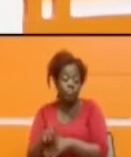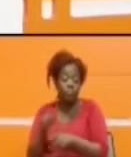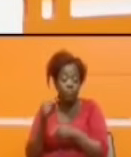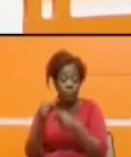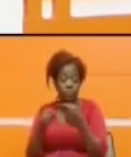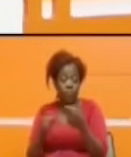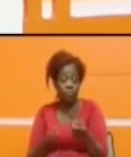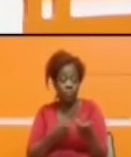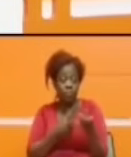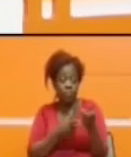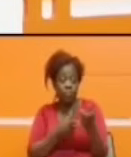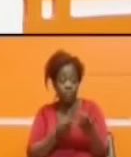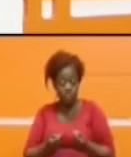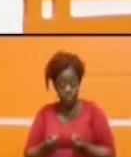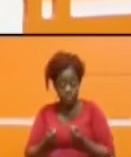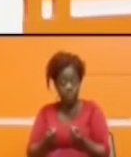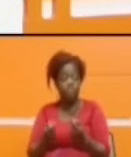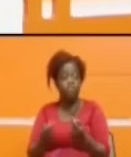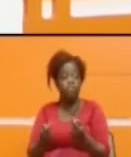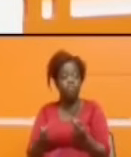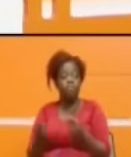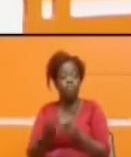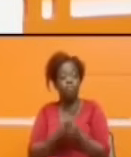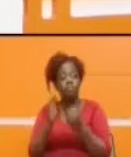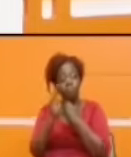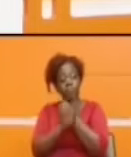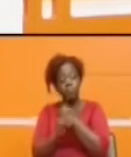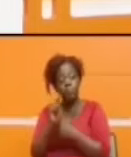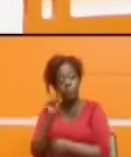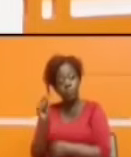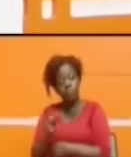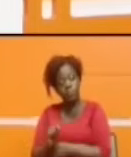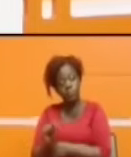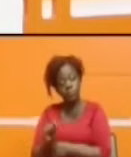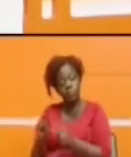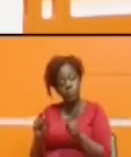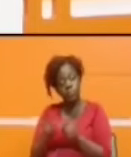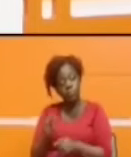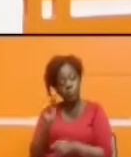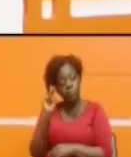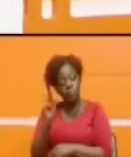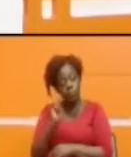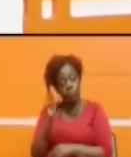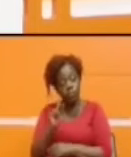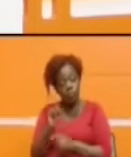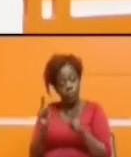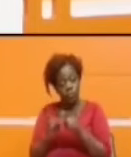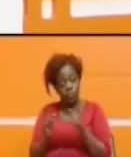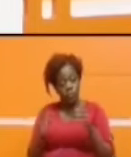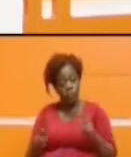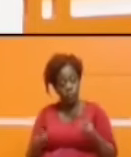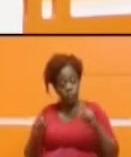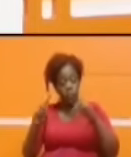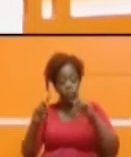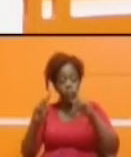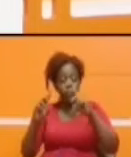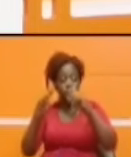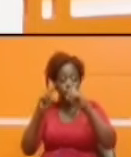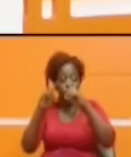okutambuza ebyokulwanyisa okuva amawanga okuli Tanzania ne Kenya ng'era enkambi yali